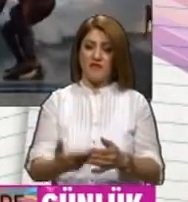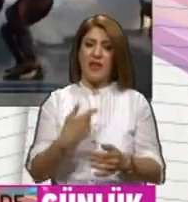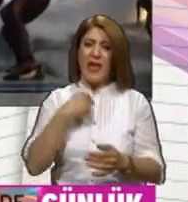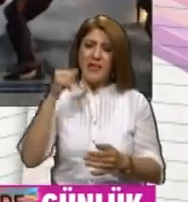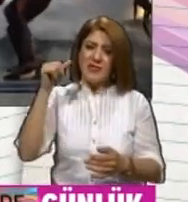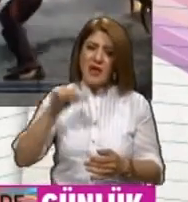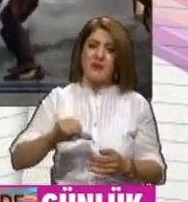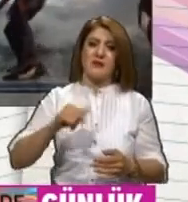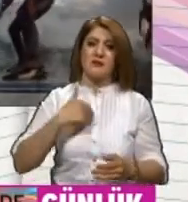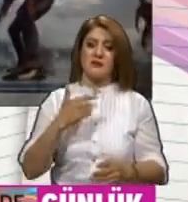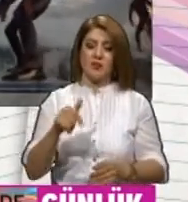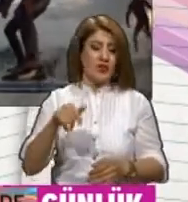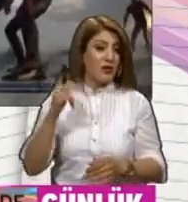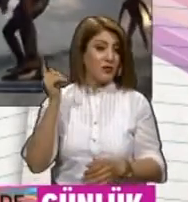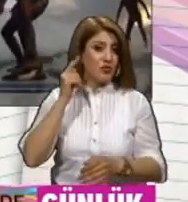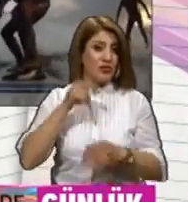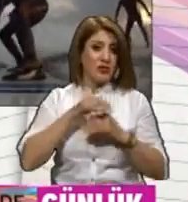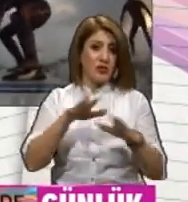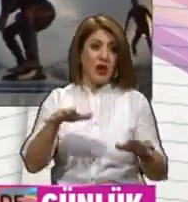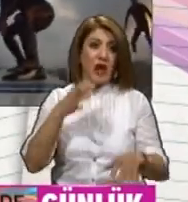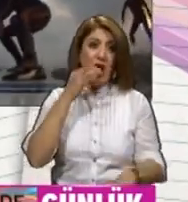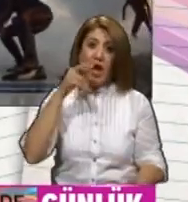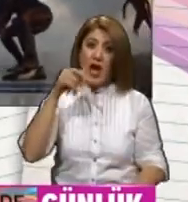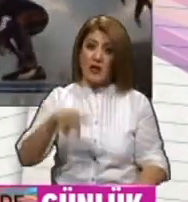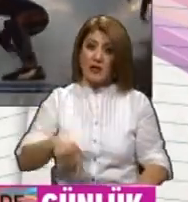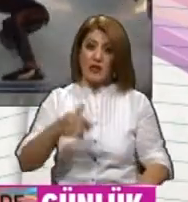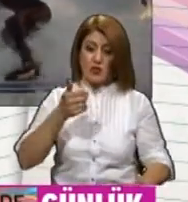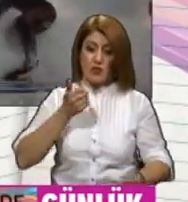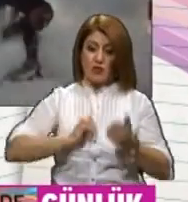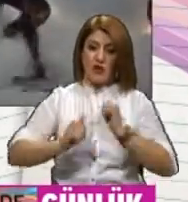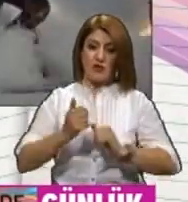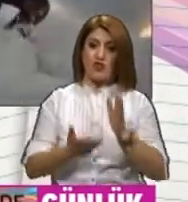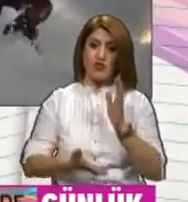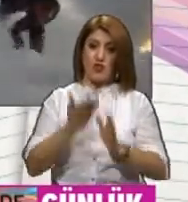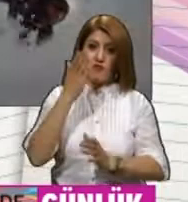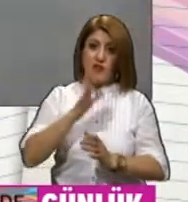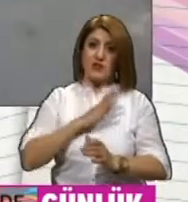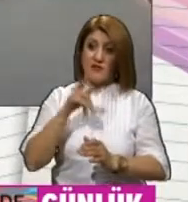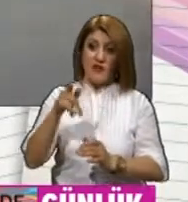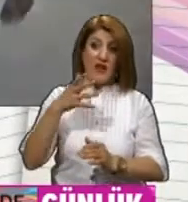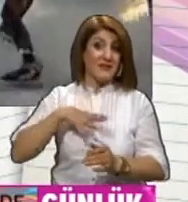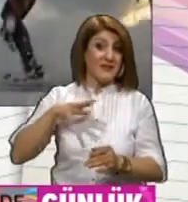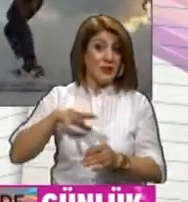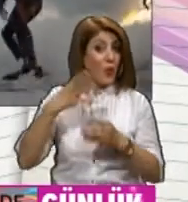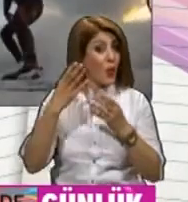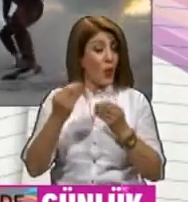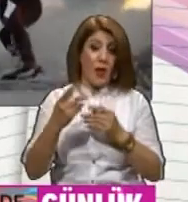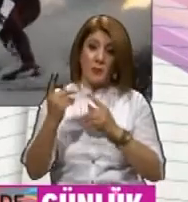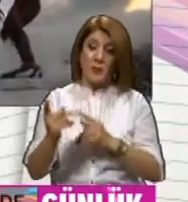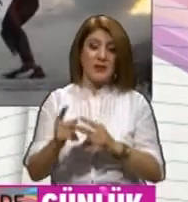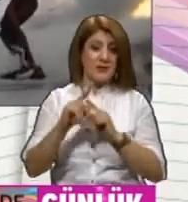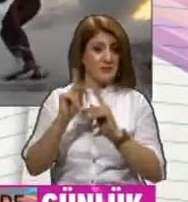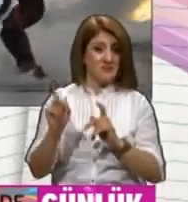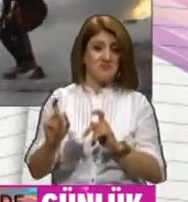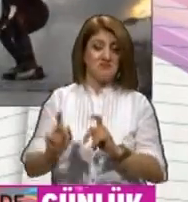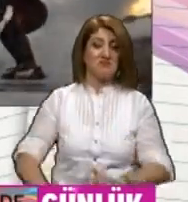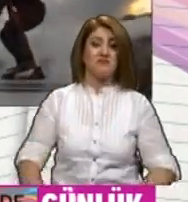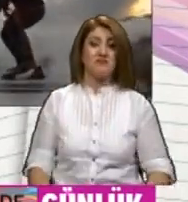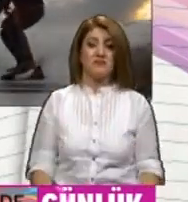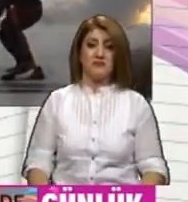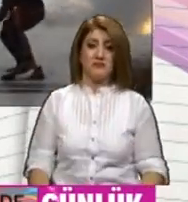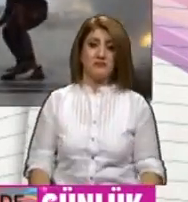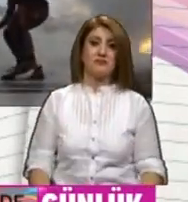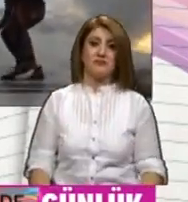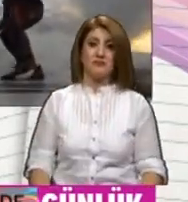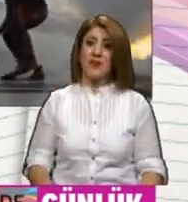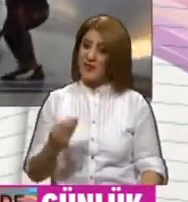ben buradan duyuru da yapayım. Yani Ankara'da özellikle birçok üniversite var. Bununla ilgilenen arkadaşlar da vardır bu sporla. Doğru. İzliyorlar. Çok iyi